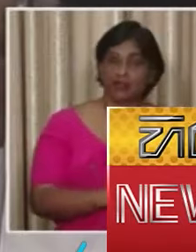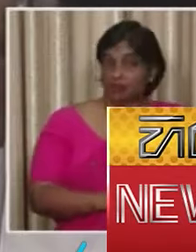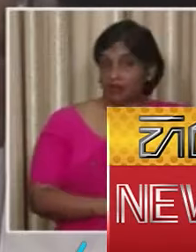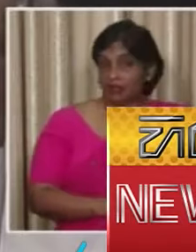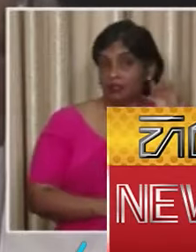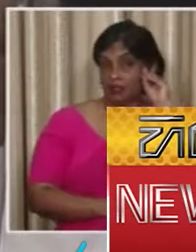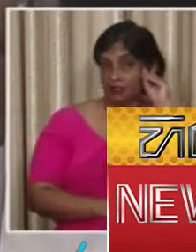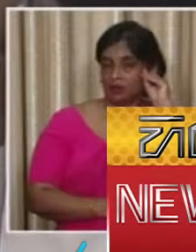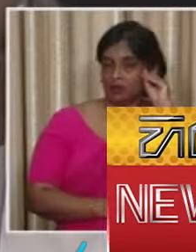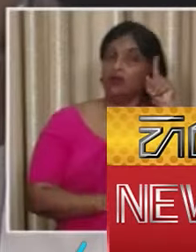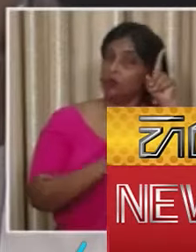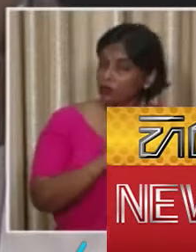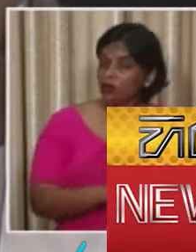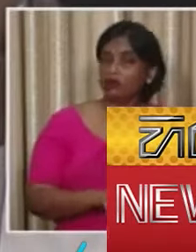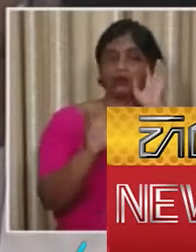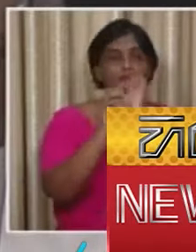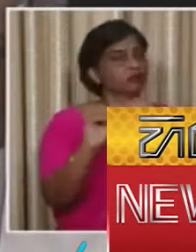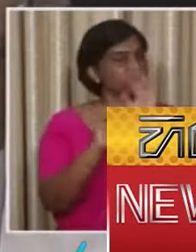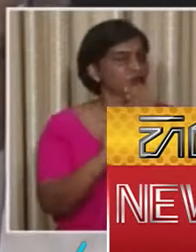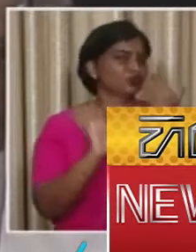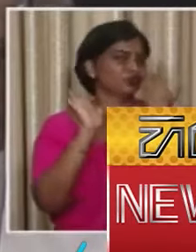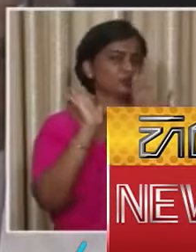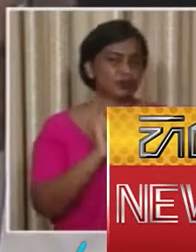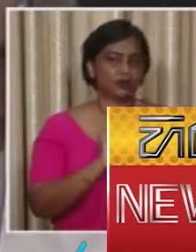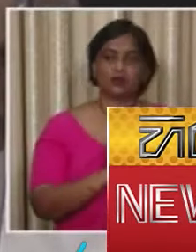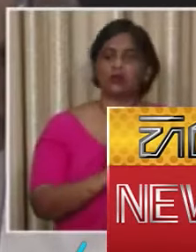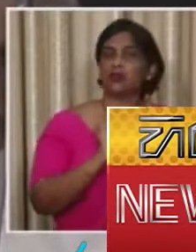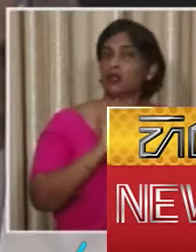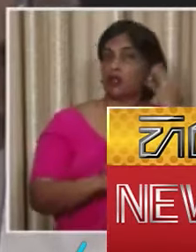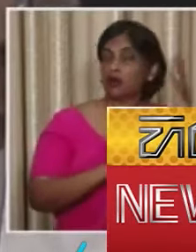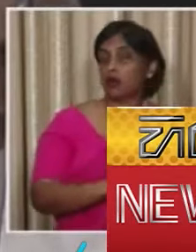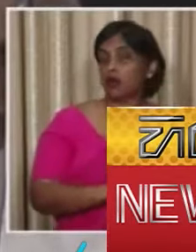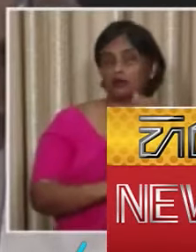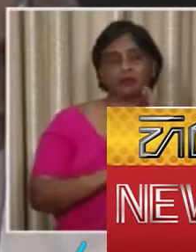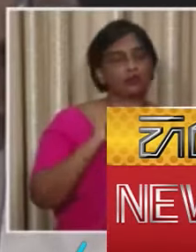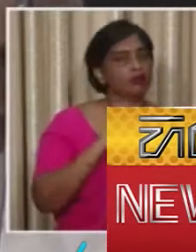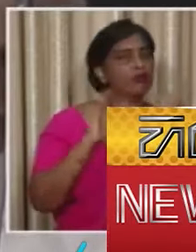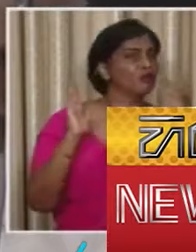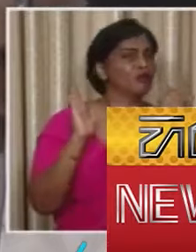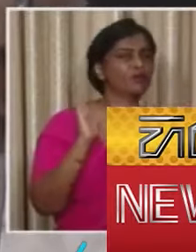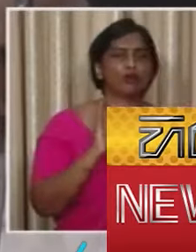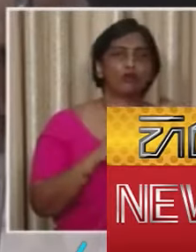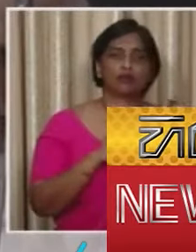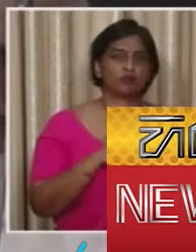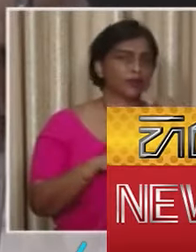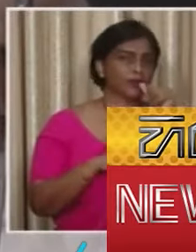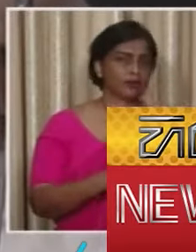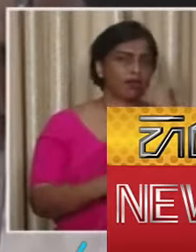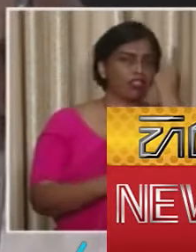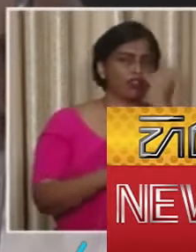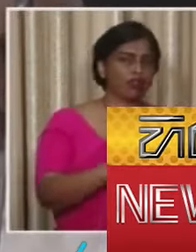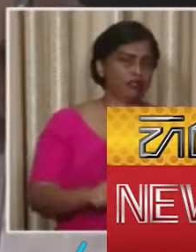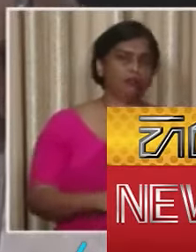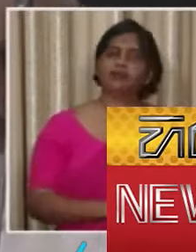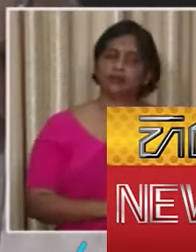අවබෝධ කරගත යුතුයි. එවැනි ප්‍රකාශවලින් පෙනෙන්නේ ජාත්‍යන්තර ආර්ථික ක්‍රමවේදයන් ගැන ඔවුන්ට කිසිදු අවබෝධයක් නැති